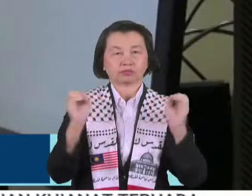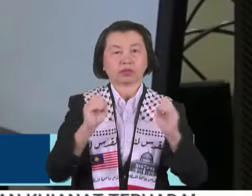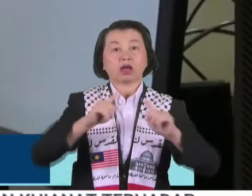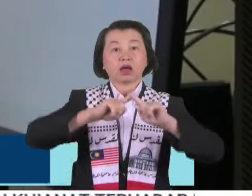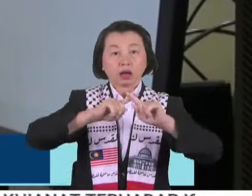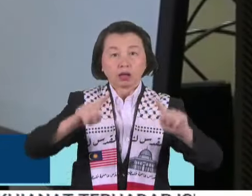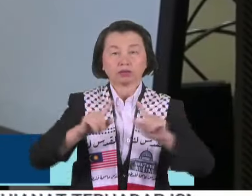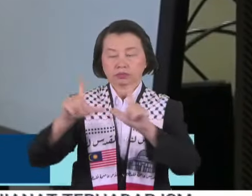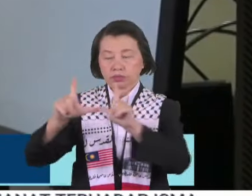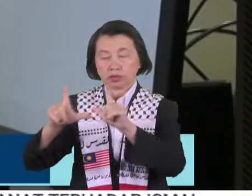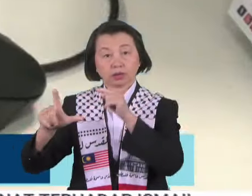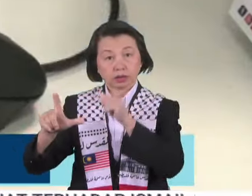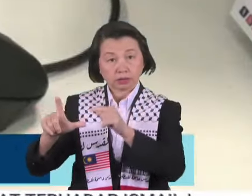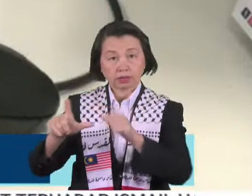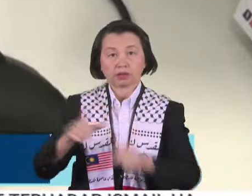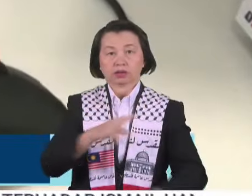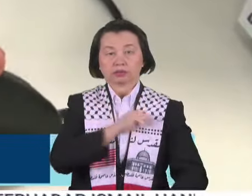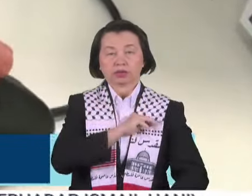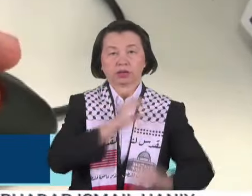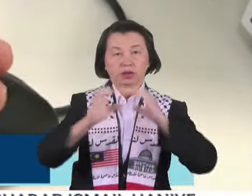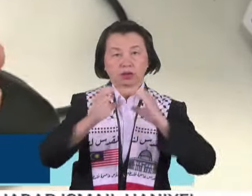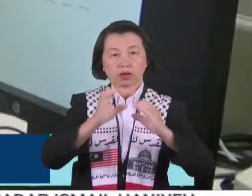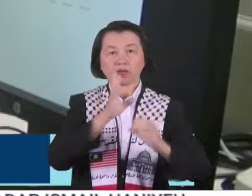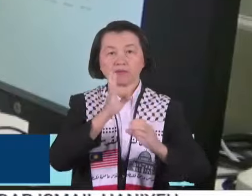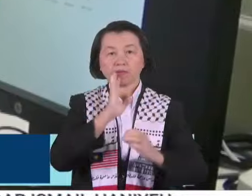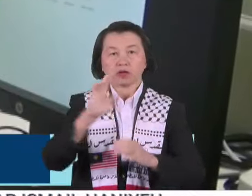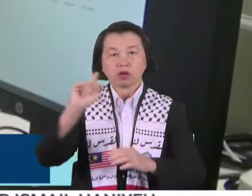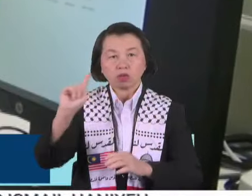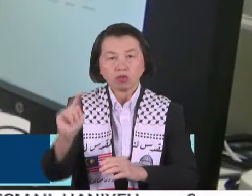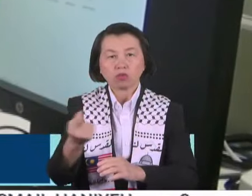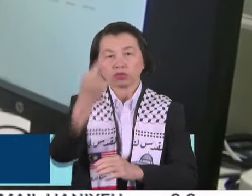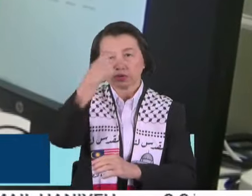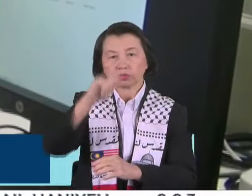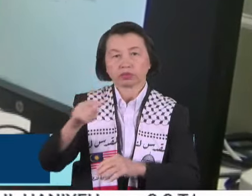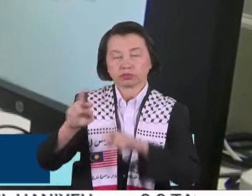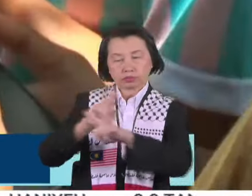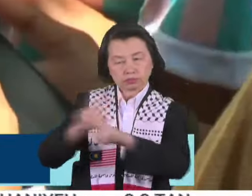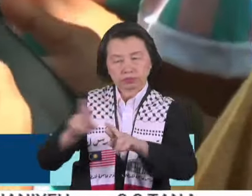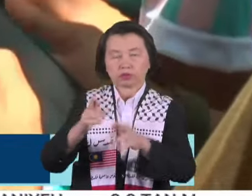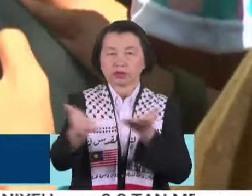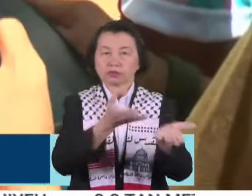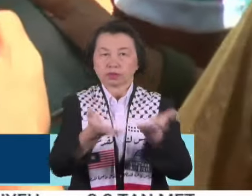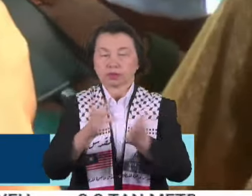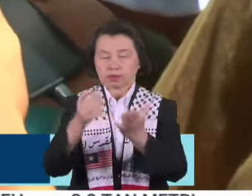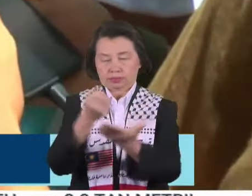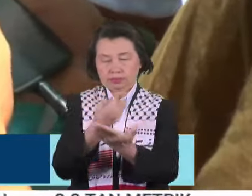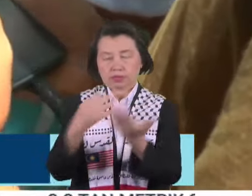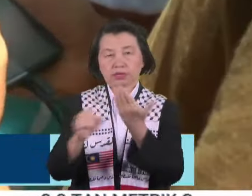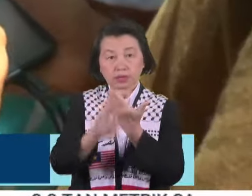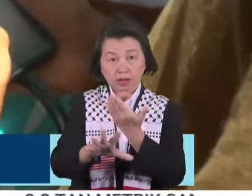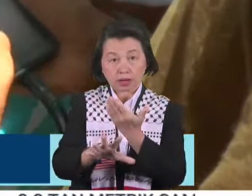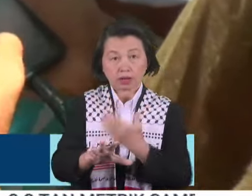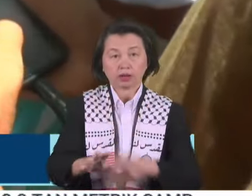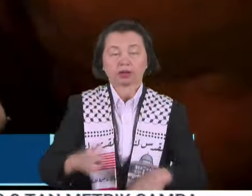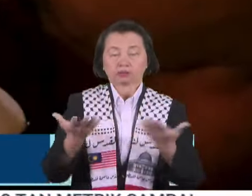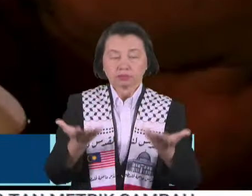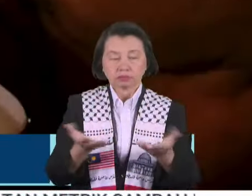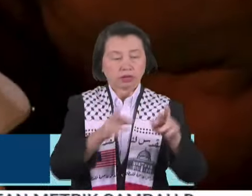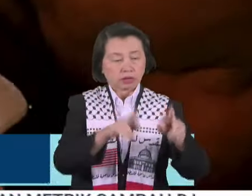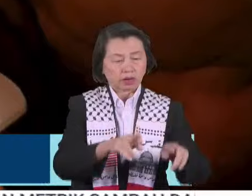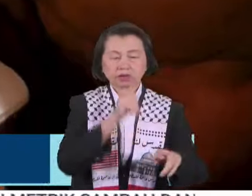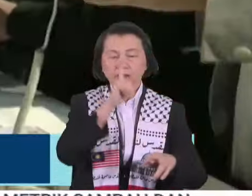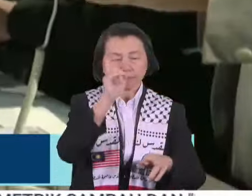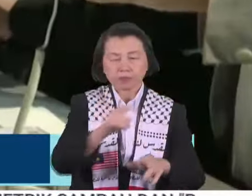Sebaliknya, pelisinan itu, kata Menteri Komunikasi, hanya terpakai kepada pihak penyedia perkhidmatan media sosial. Justru pengguna tidak